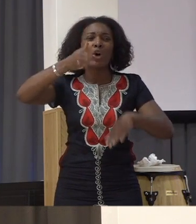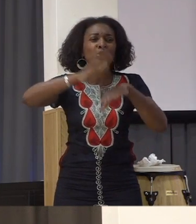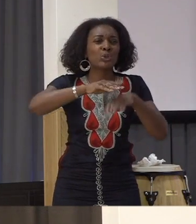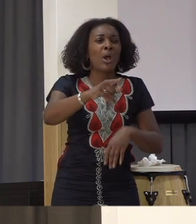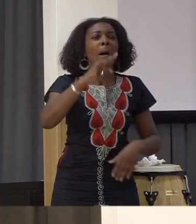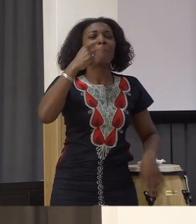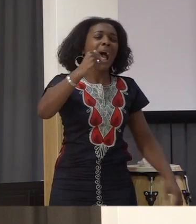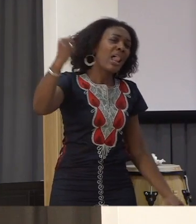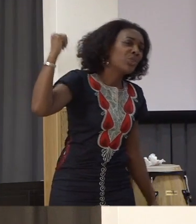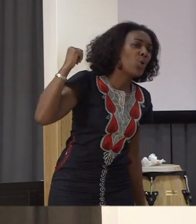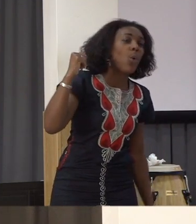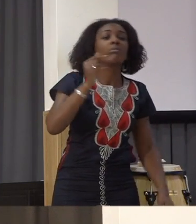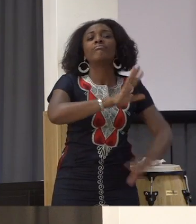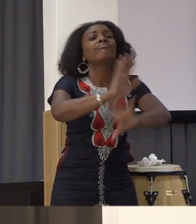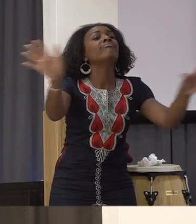moi.